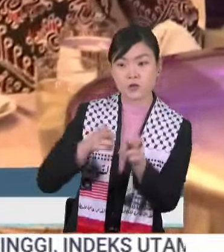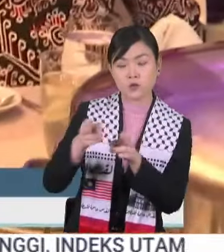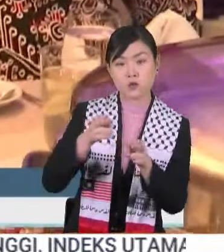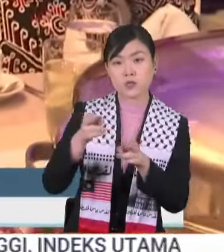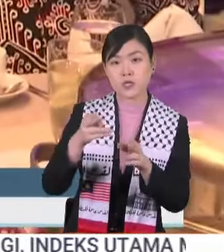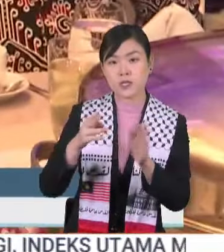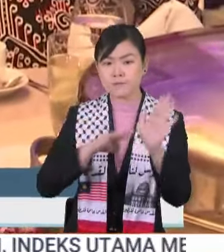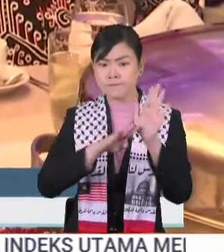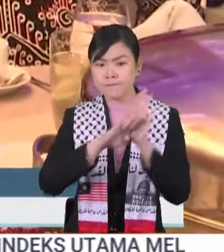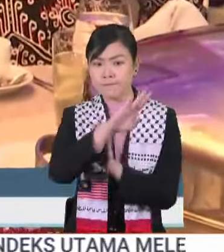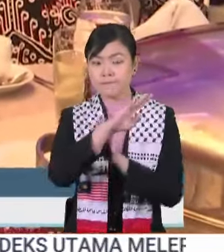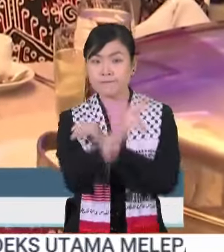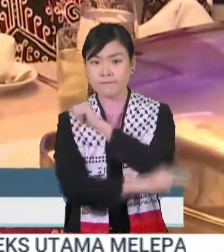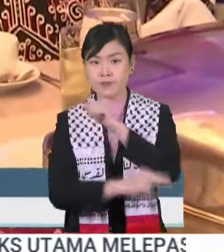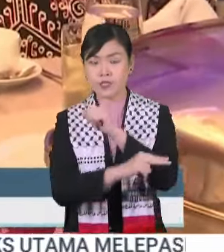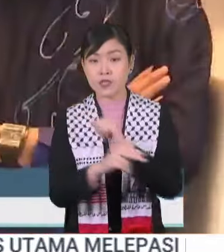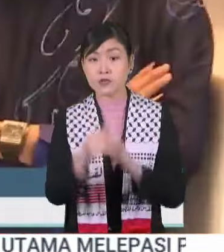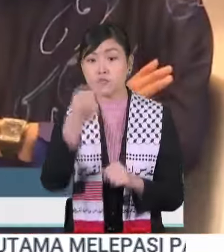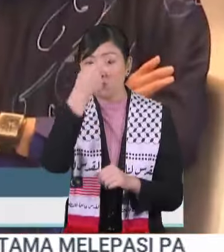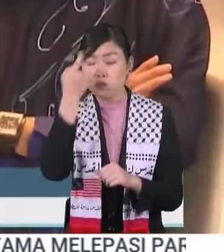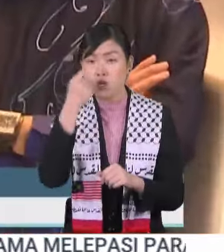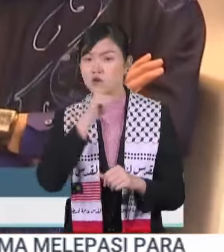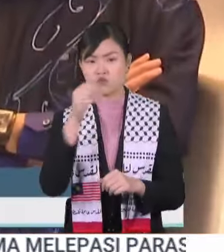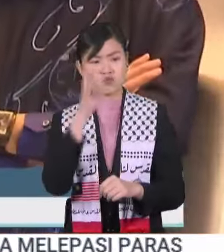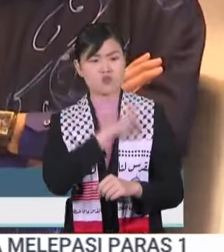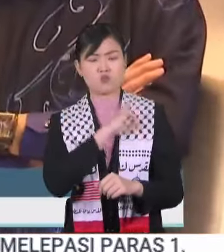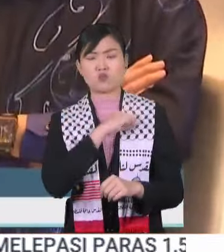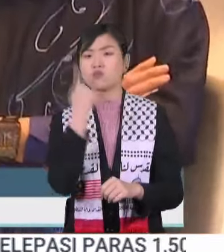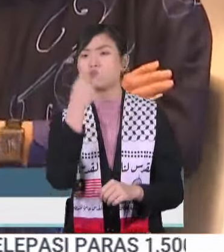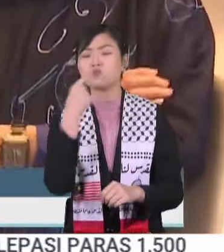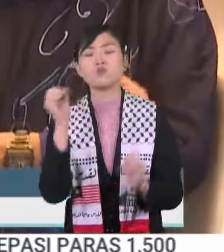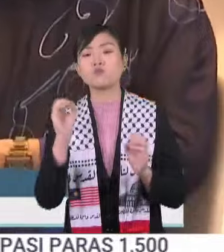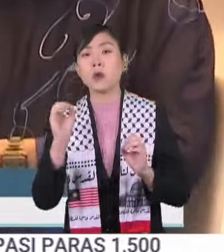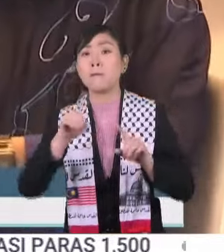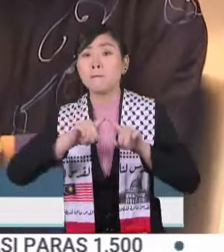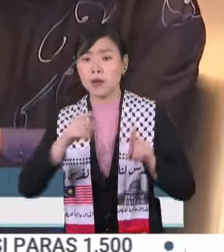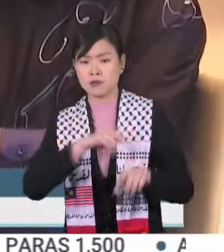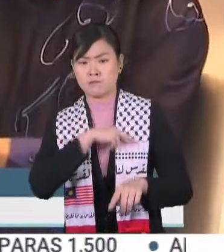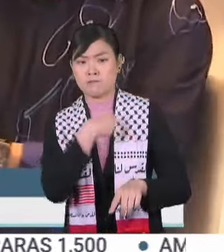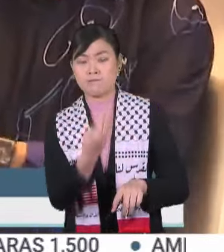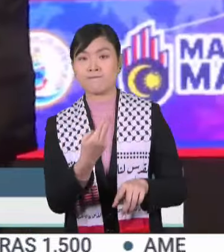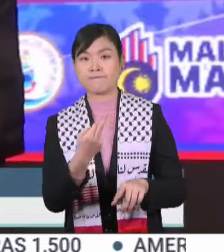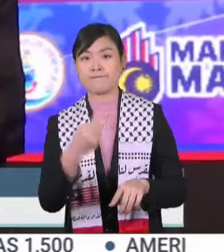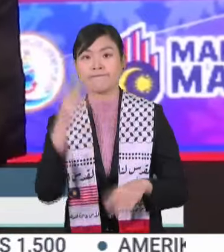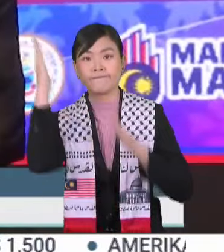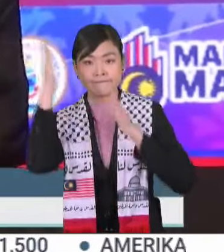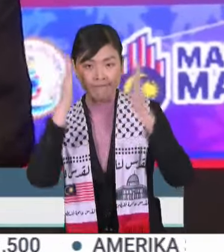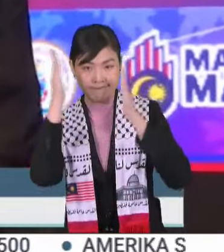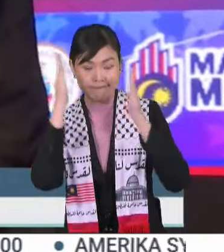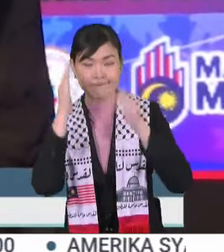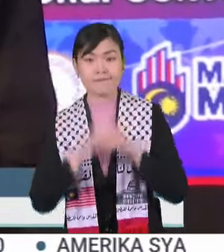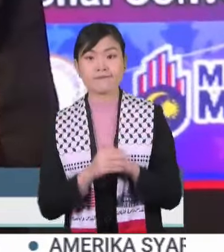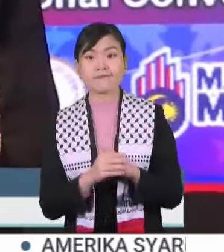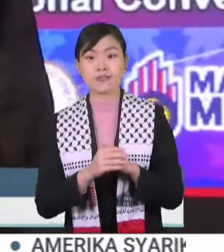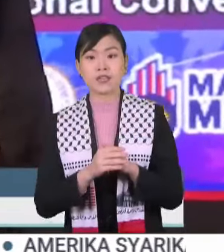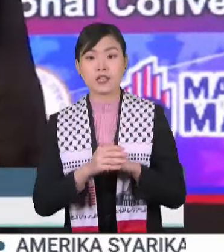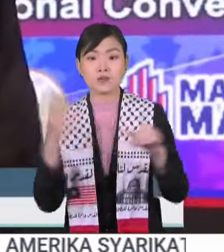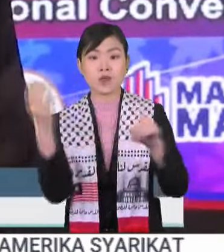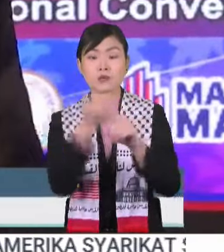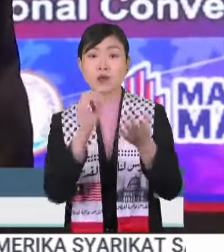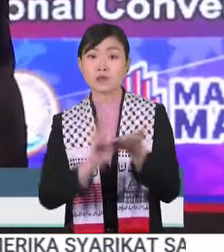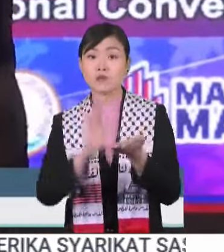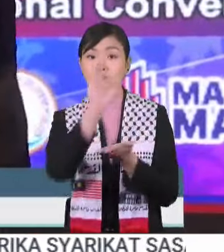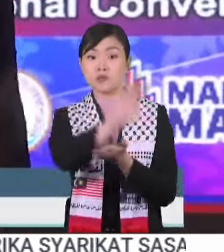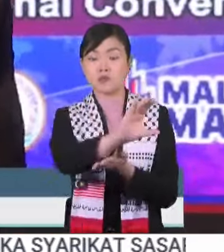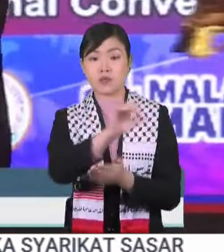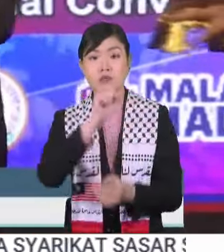membangunkan Negeri kerana ia tidak menguntungkan sesiapa malah merugikan negara dan Negeri mengenai pencapaian pelaburan Sabah